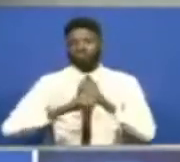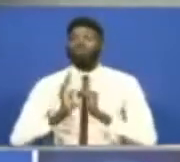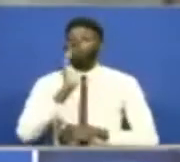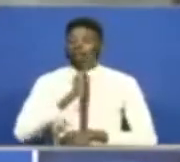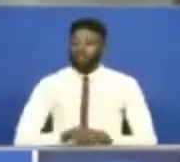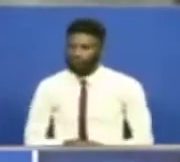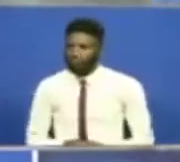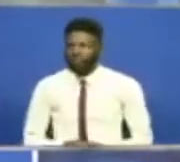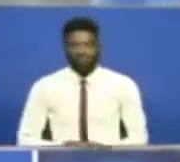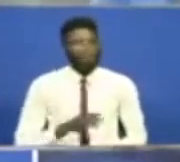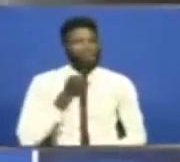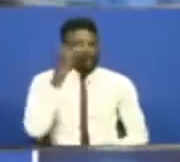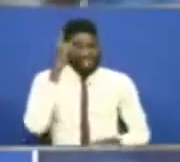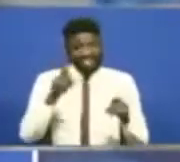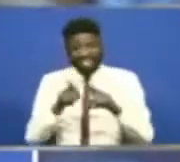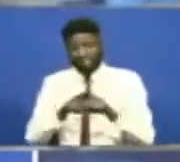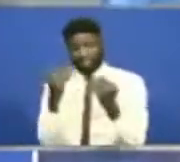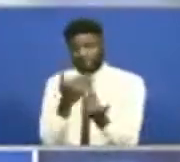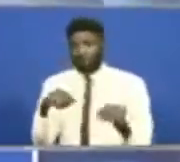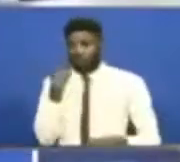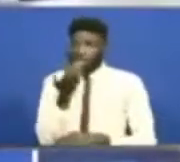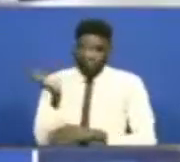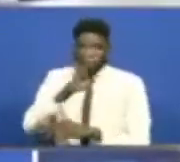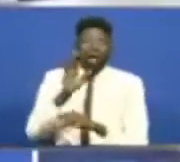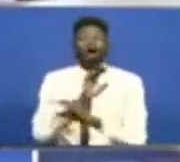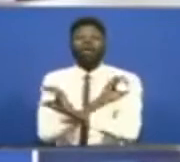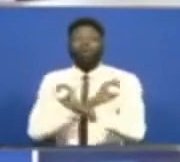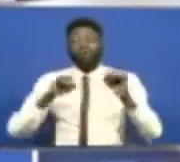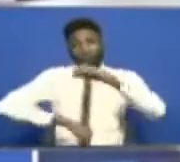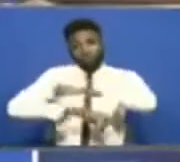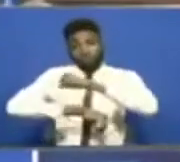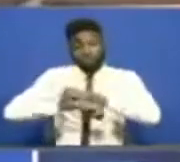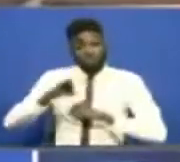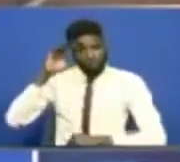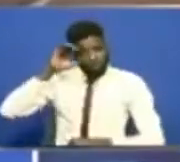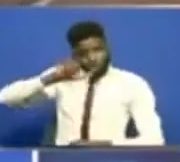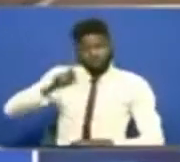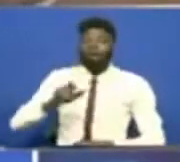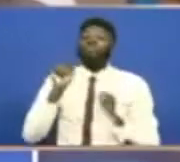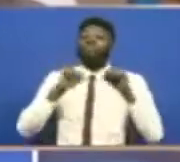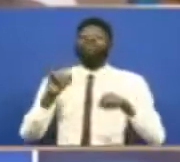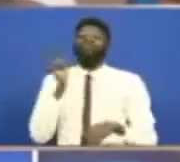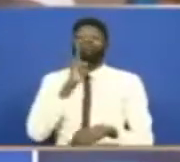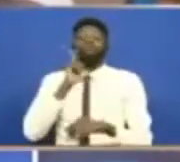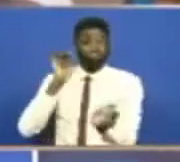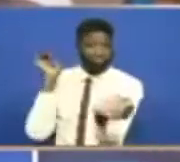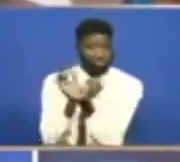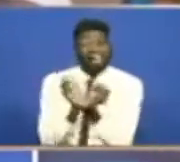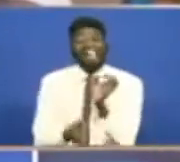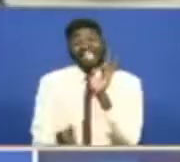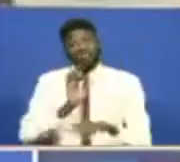Wazazi na wanafunzi ambao hawajarejea shuleni huko Pwani wamo hatarini ya kukamatwa ifikapo kesho iwapo hawatawasilisha watoto